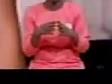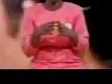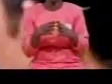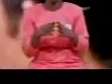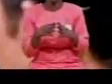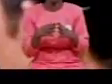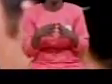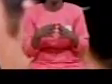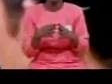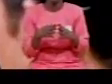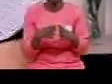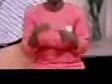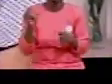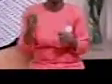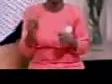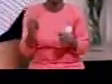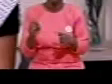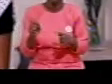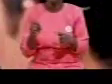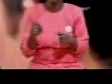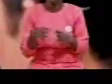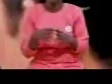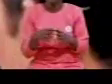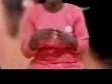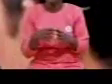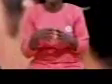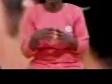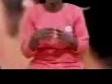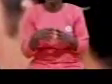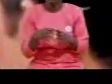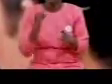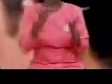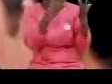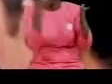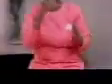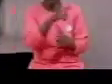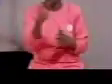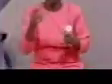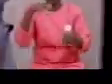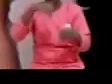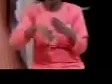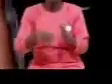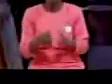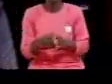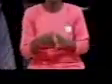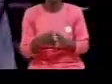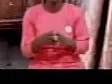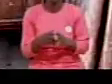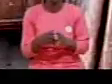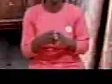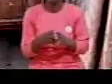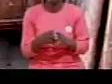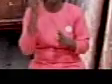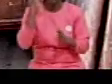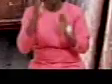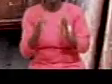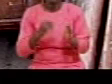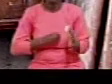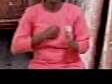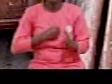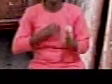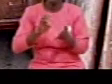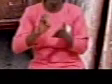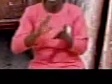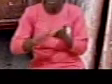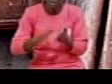استاذ ماجد نعم استاذ سمير منتظرك برا خليه يدخل حالا انا منتظره يا سيس انا مضطر استاذن دلوقتي